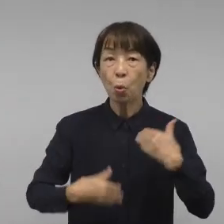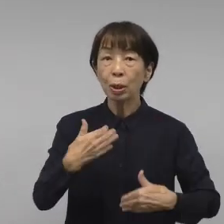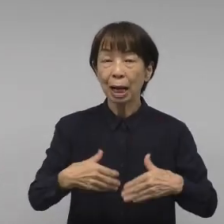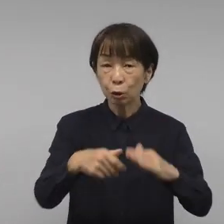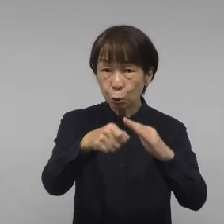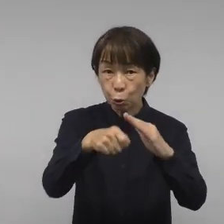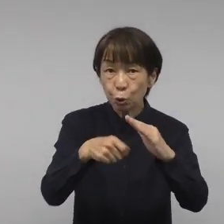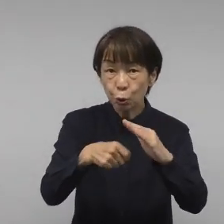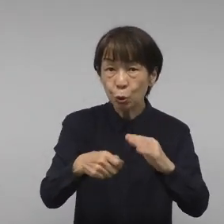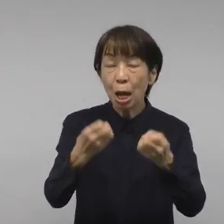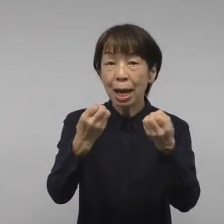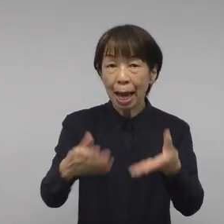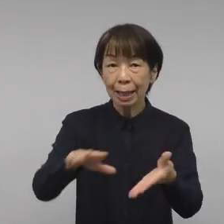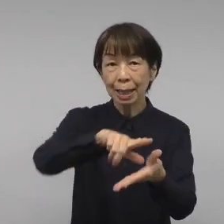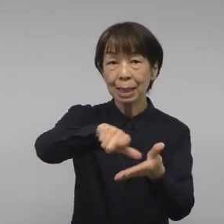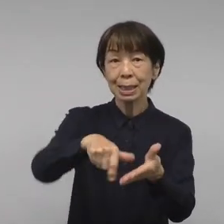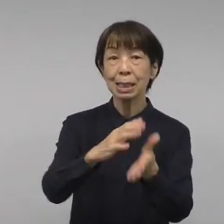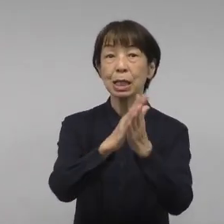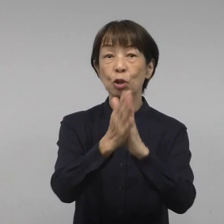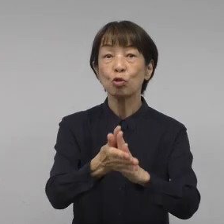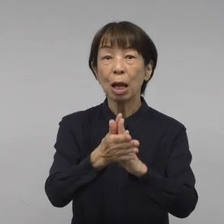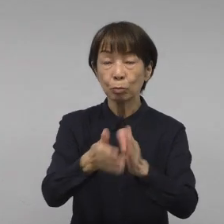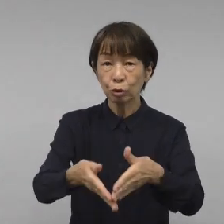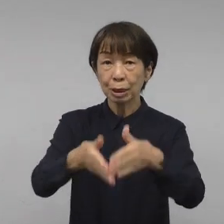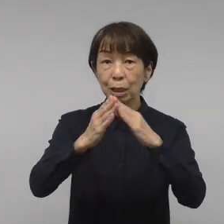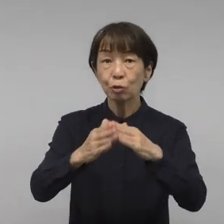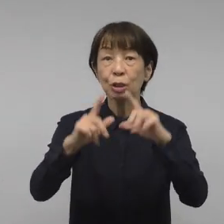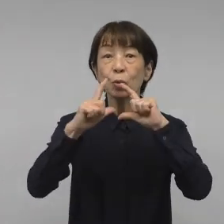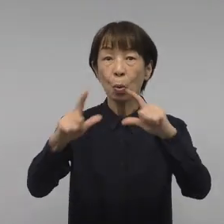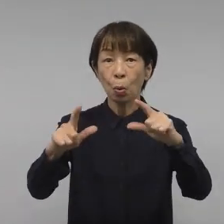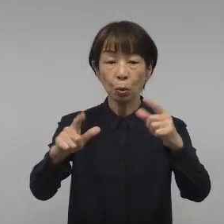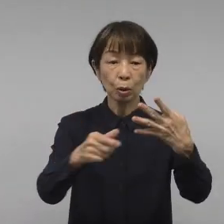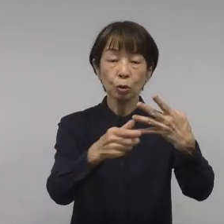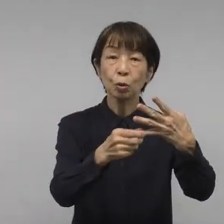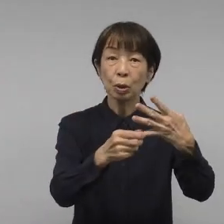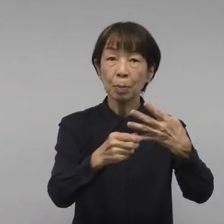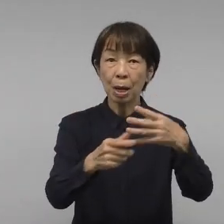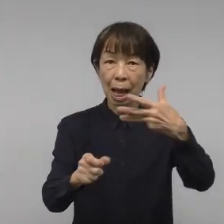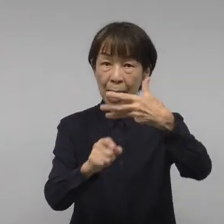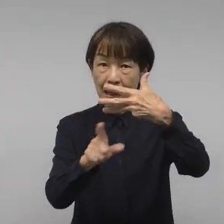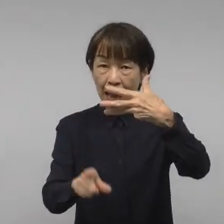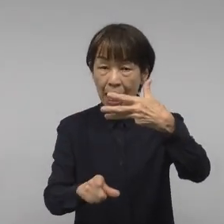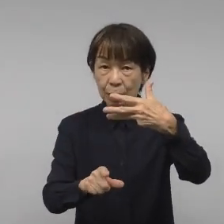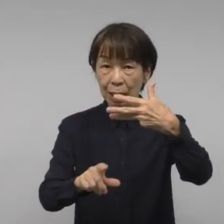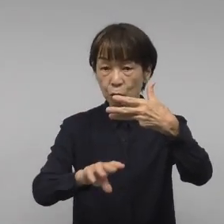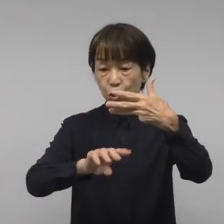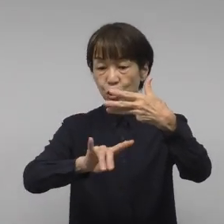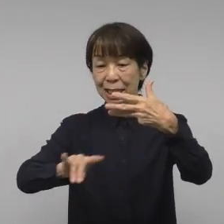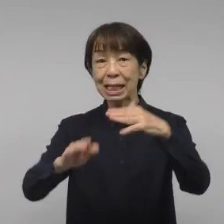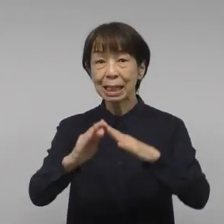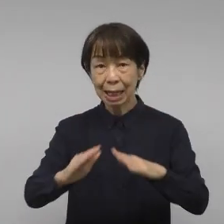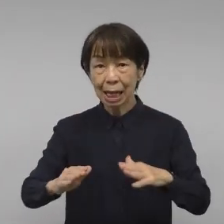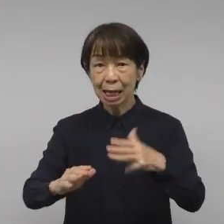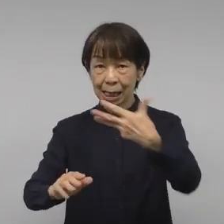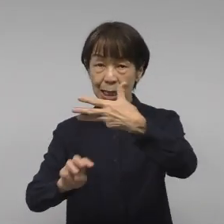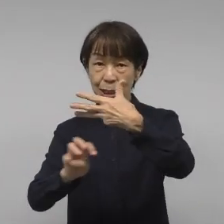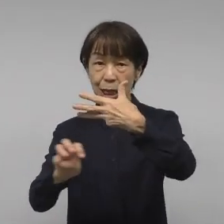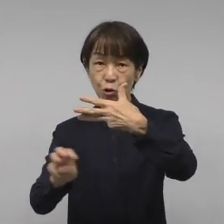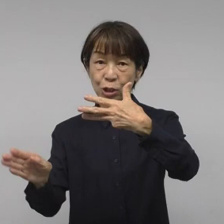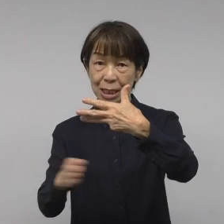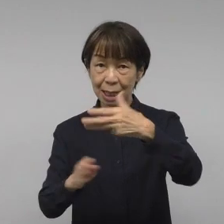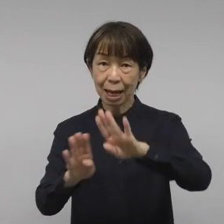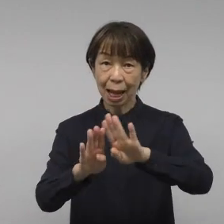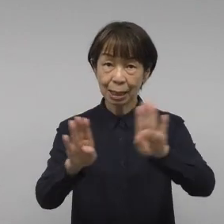ラブの設立についての報告、から4点目が、8月議会が8月30日から開会するわけであり